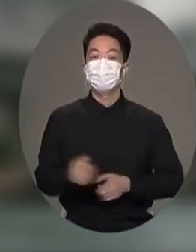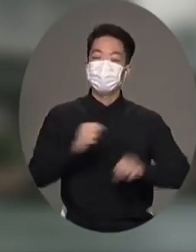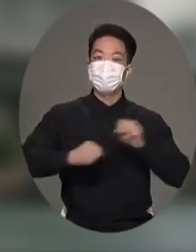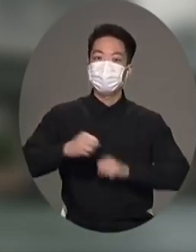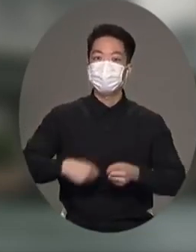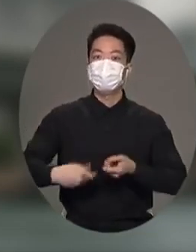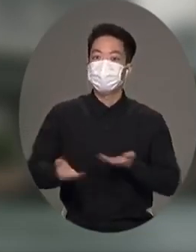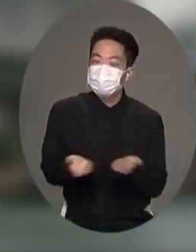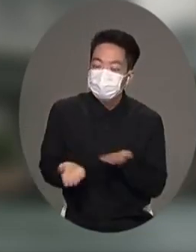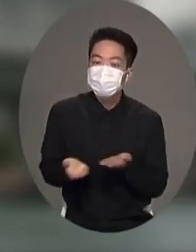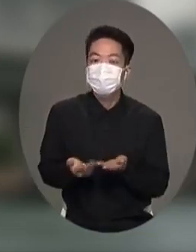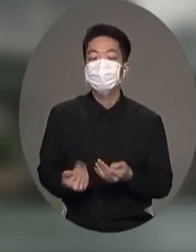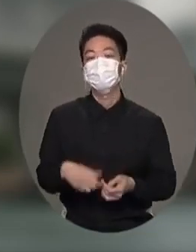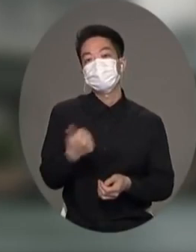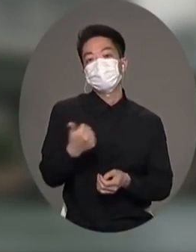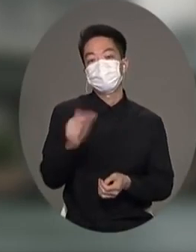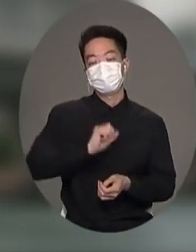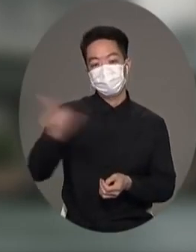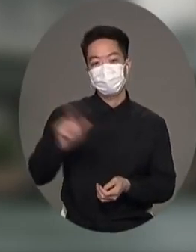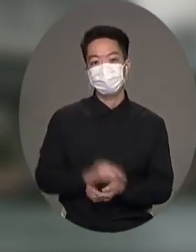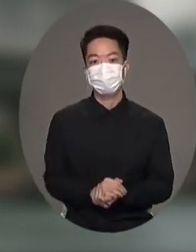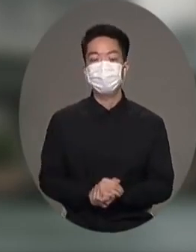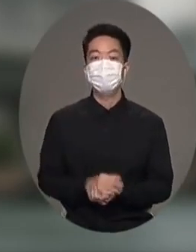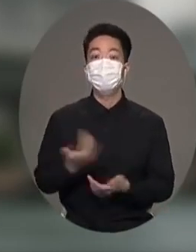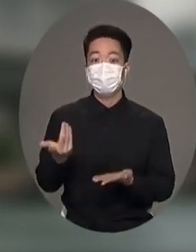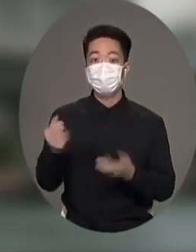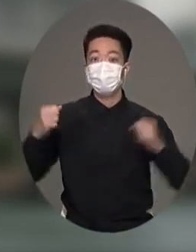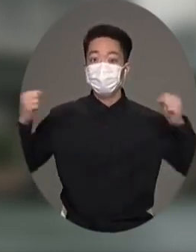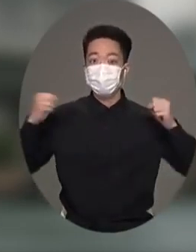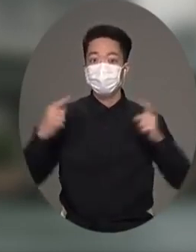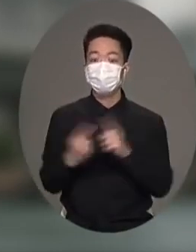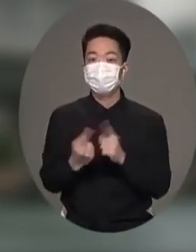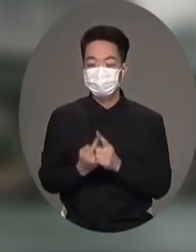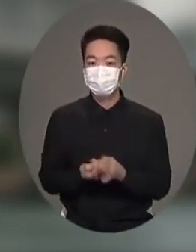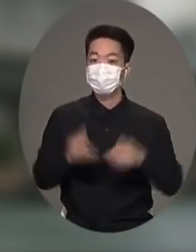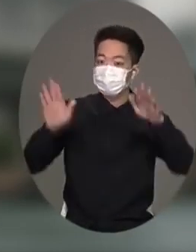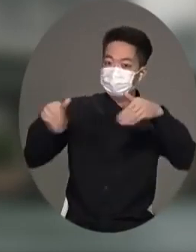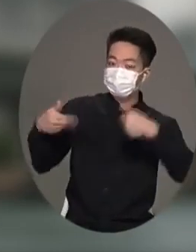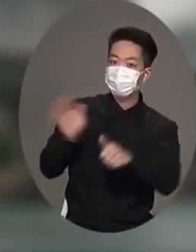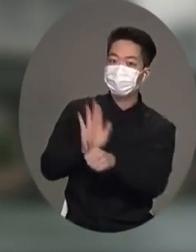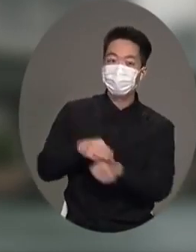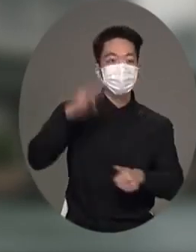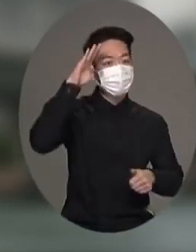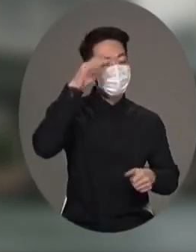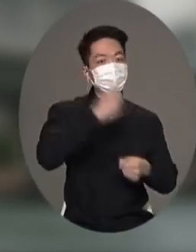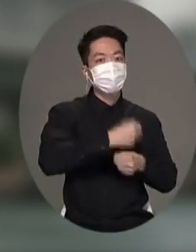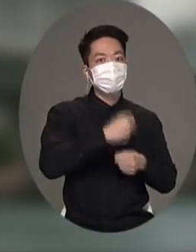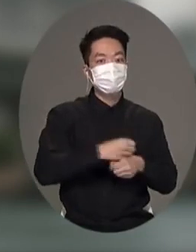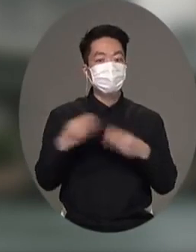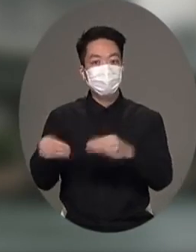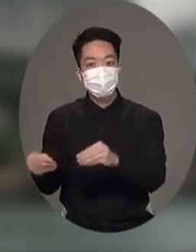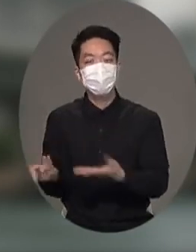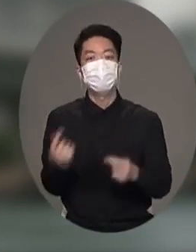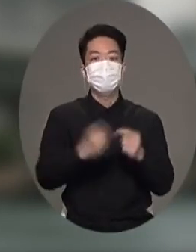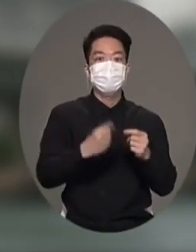警隊將會加強向精英運動員招手，幫助運動員了解警隊日常運作和投考資